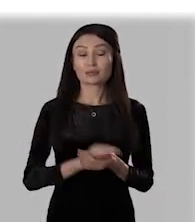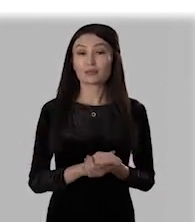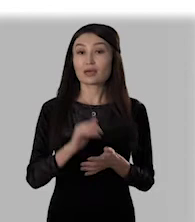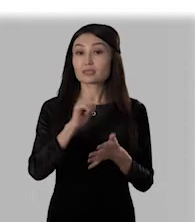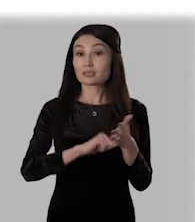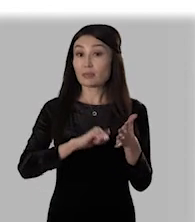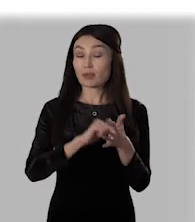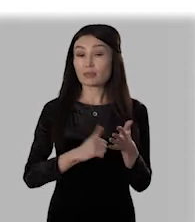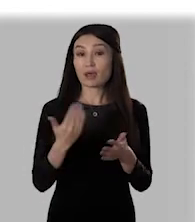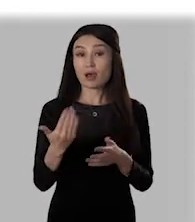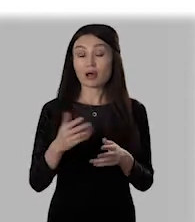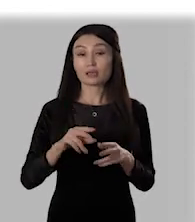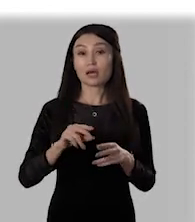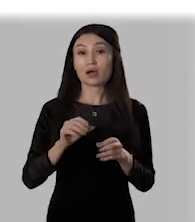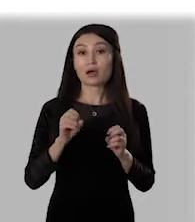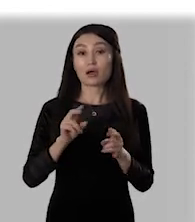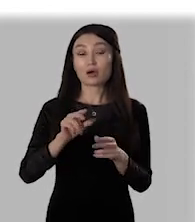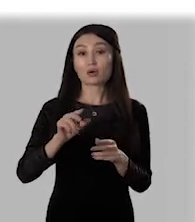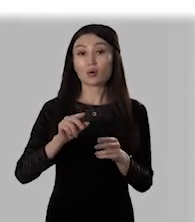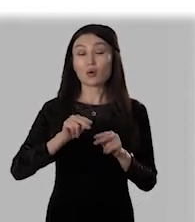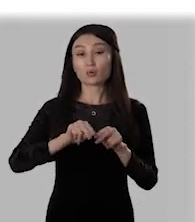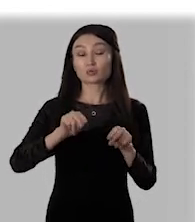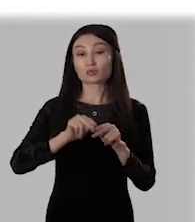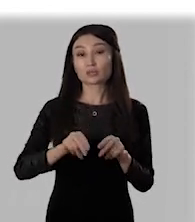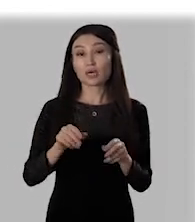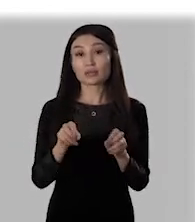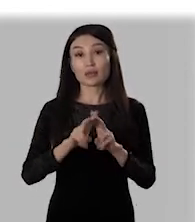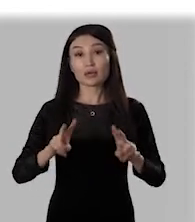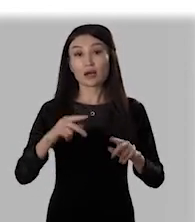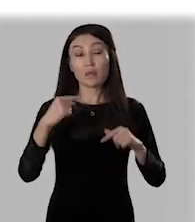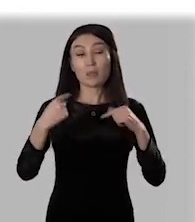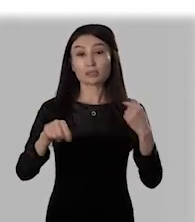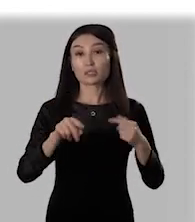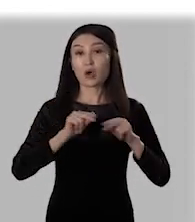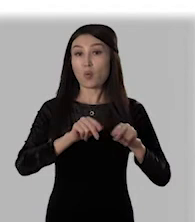Себеби ал устат катары башка мугалимдерди да окутат.